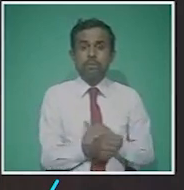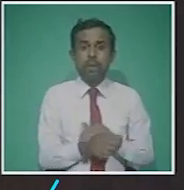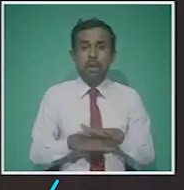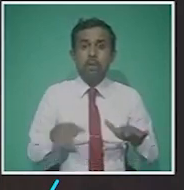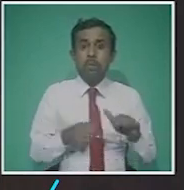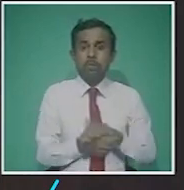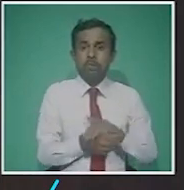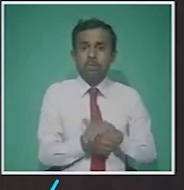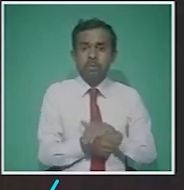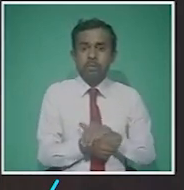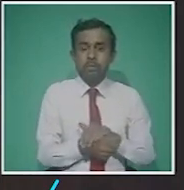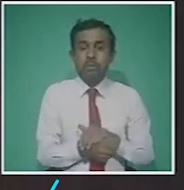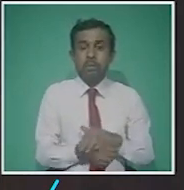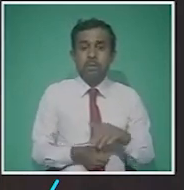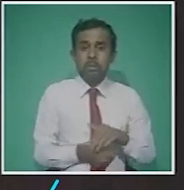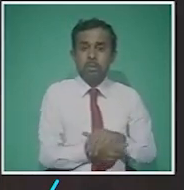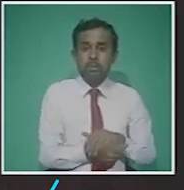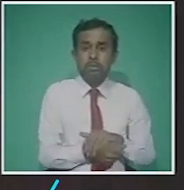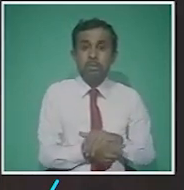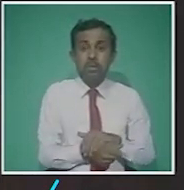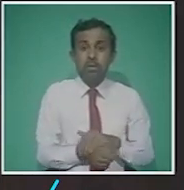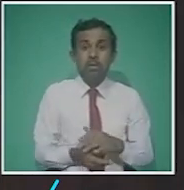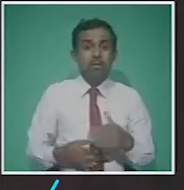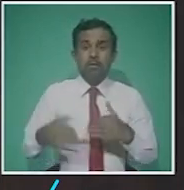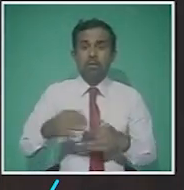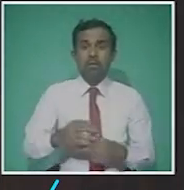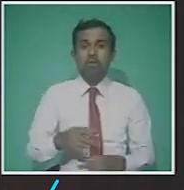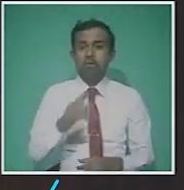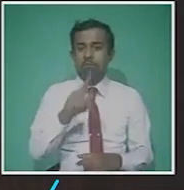ශිෂ්‍යයන්ව. උසිගන්නලා දංගඩියට යවන හදලක තමයි